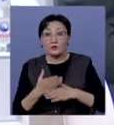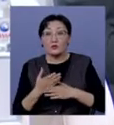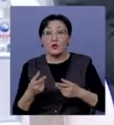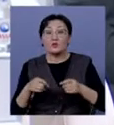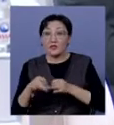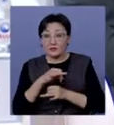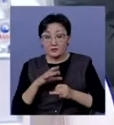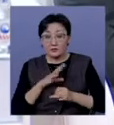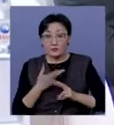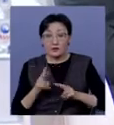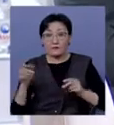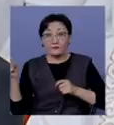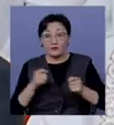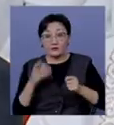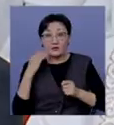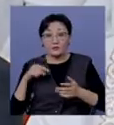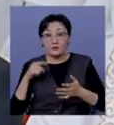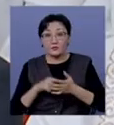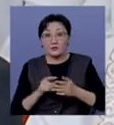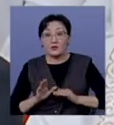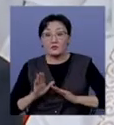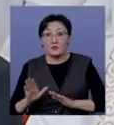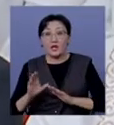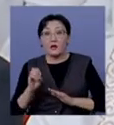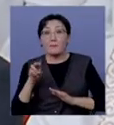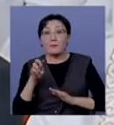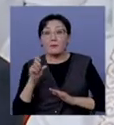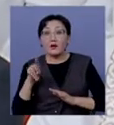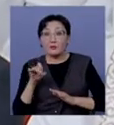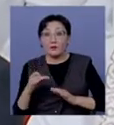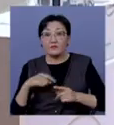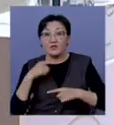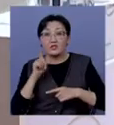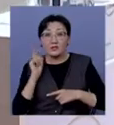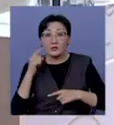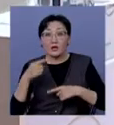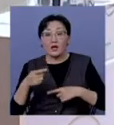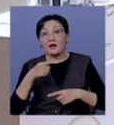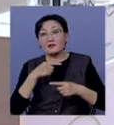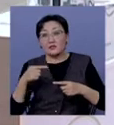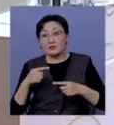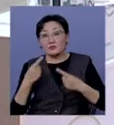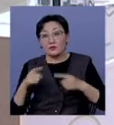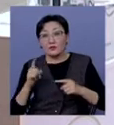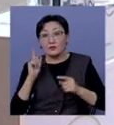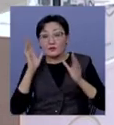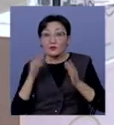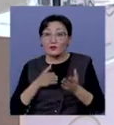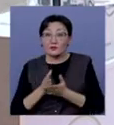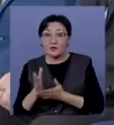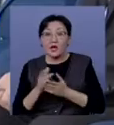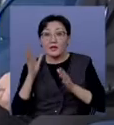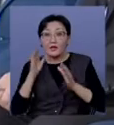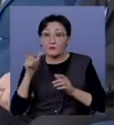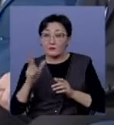да сөз болды. Форумда Алматы қаласы әкімінің орынбасары Ержан Бабақұмаров жастардың теріс діни ағымдарды жетегінде кетпеу үшін